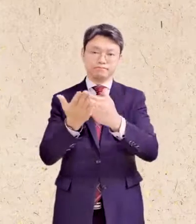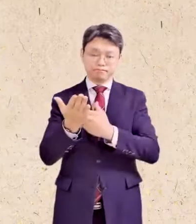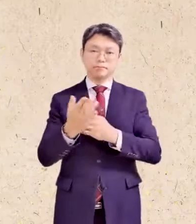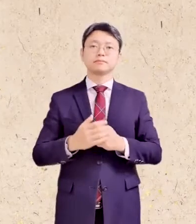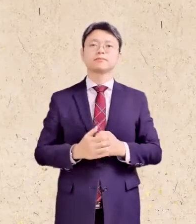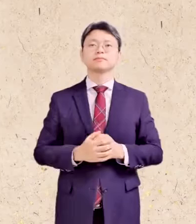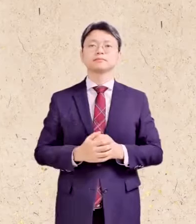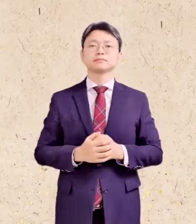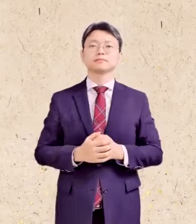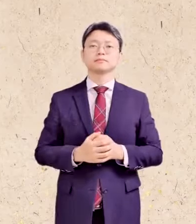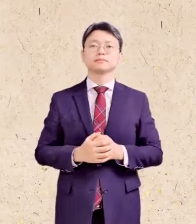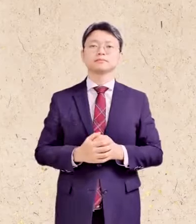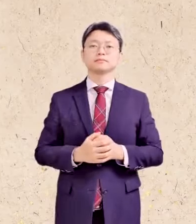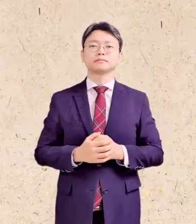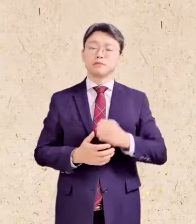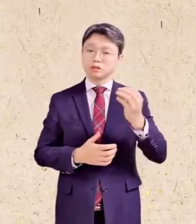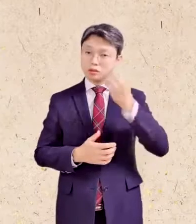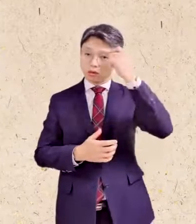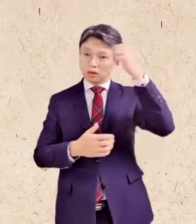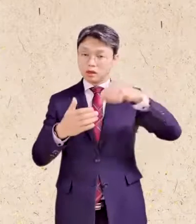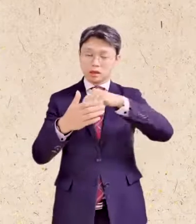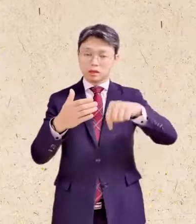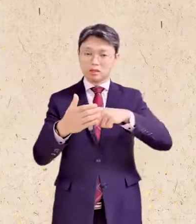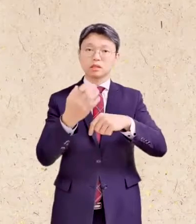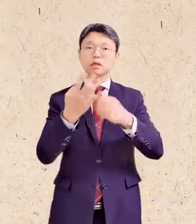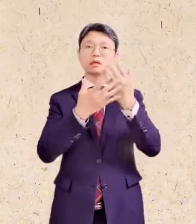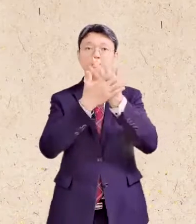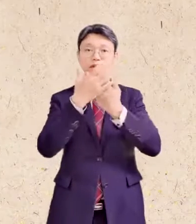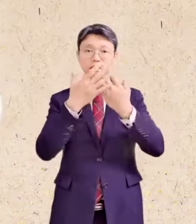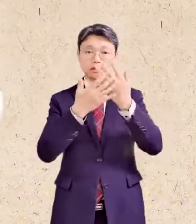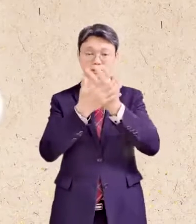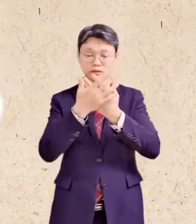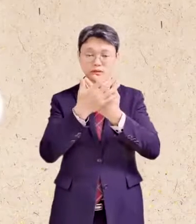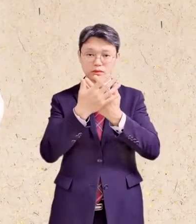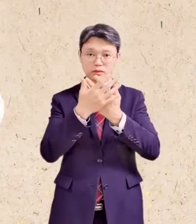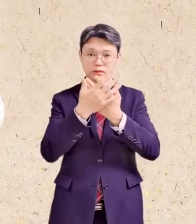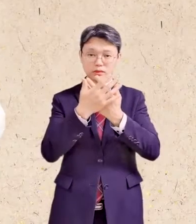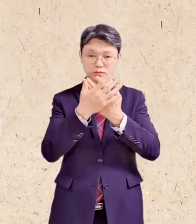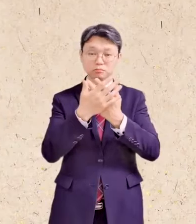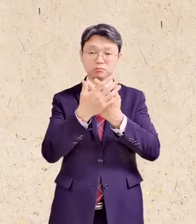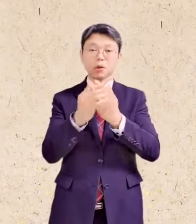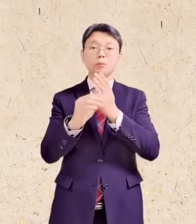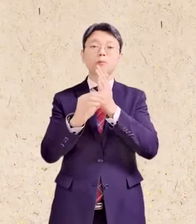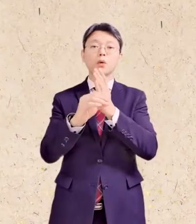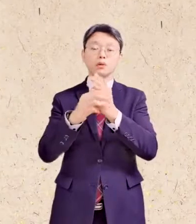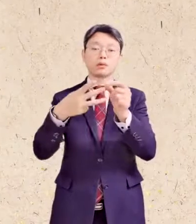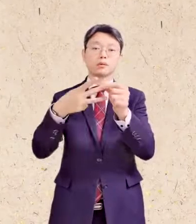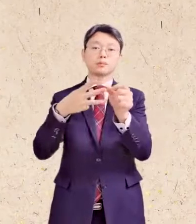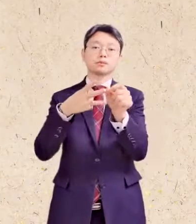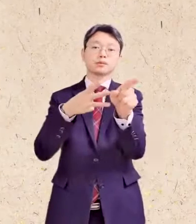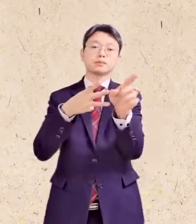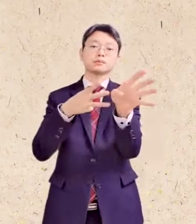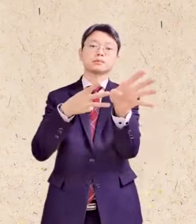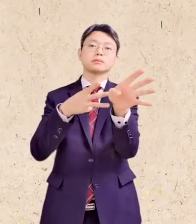마지막 21절까지 이르게 됩니다. 엔푸뇨마티, 성령 안에서 4가지 환상을 보았다고 했는데요. 4가지 환상에